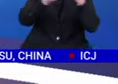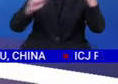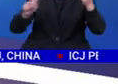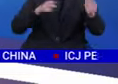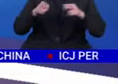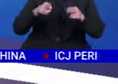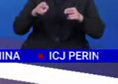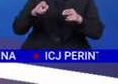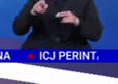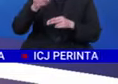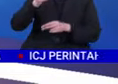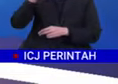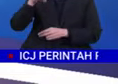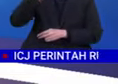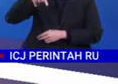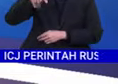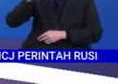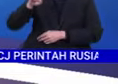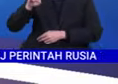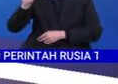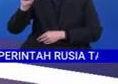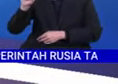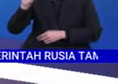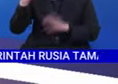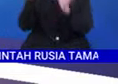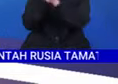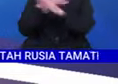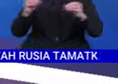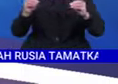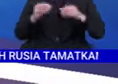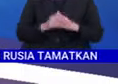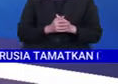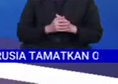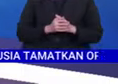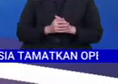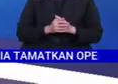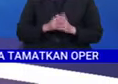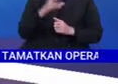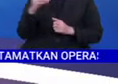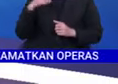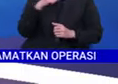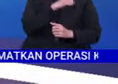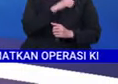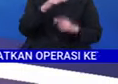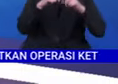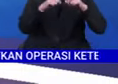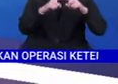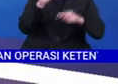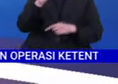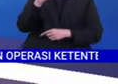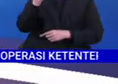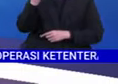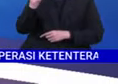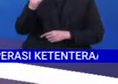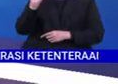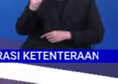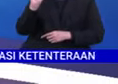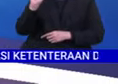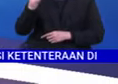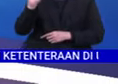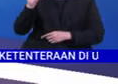pengurusan bencana Negeri Jellybean sawah tibalah menteri pembangunan pekat yang juga ahli dewan undangan Negeri adopsi magang